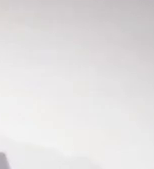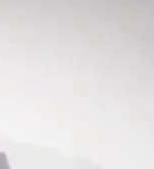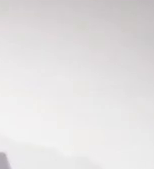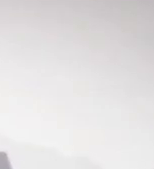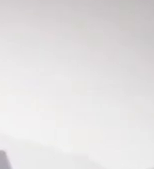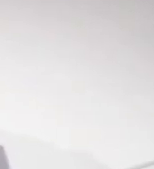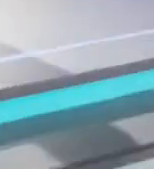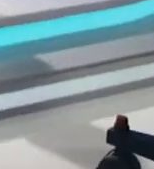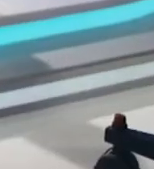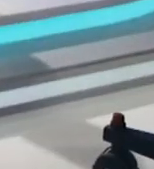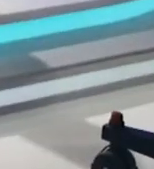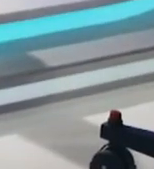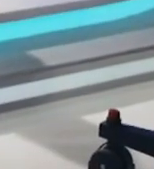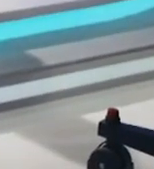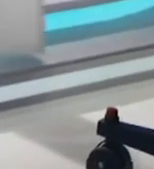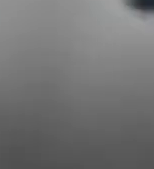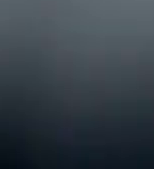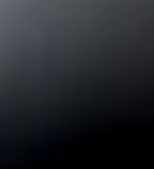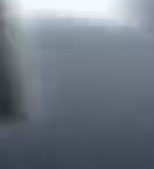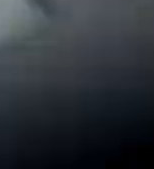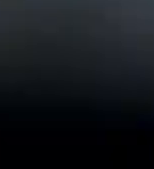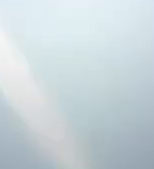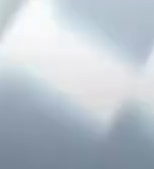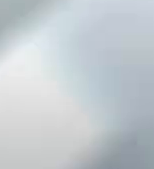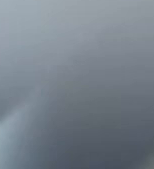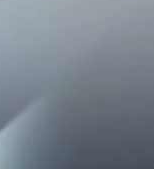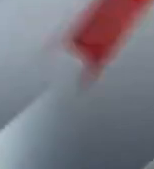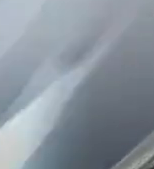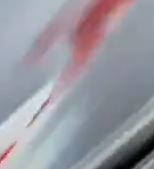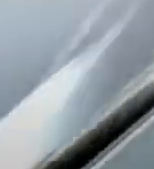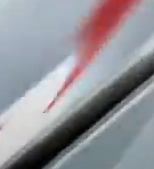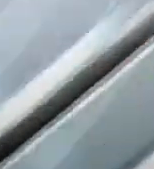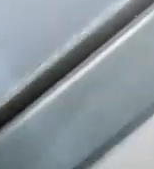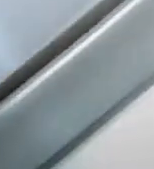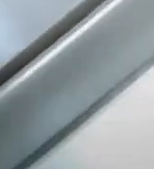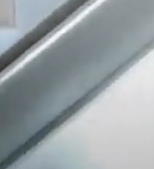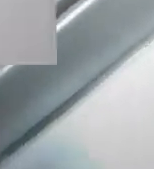Live mula sa GMA Network Center, ito ang 24 Oras.